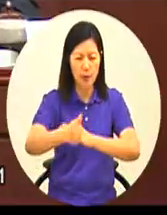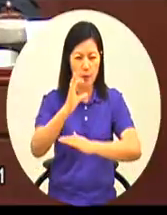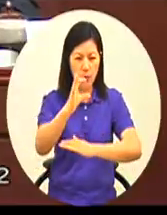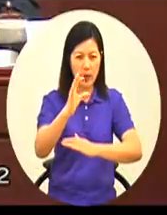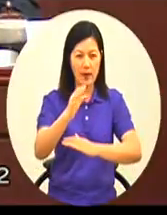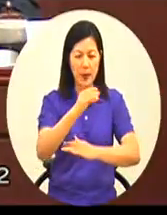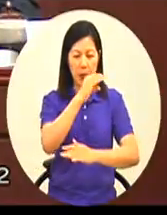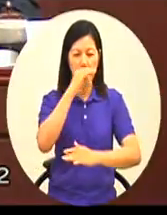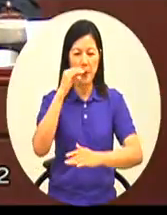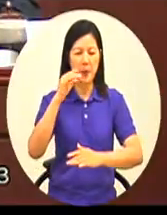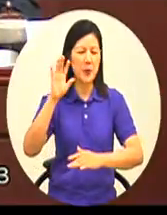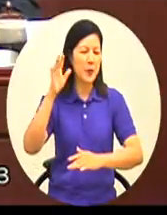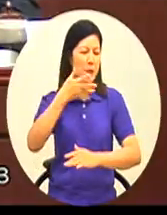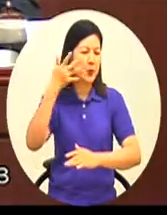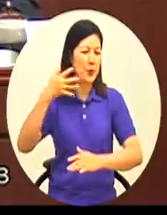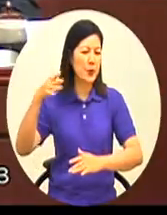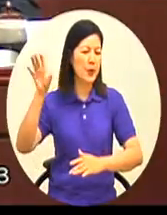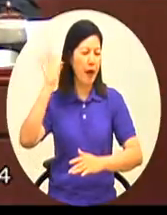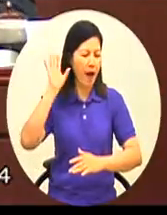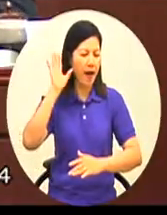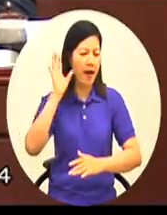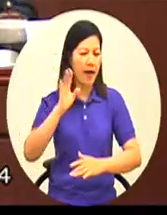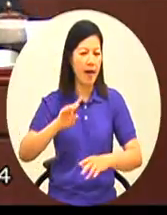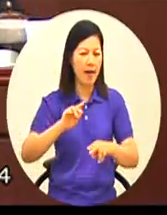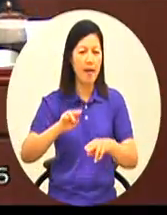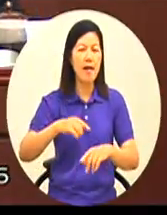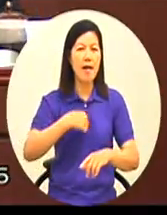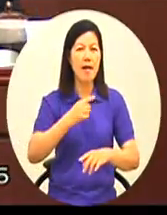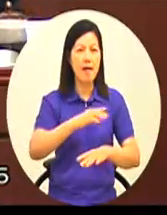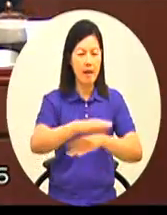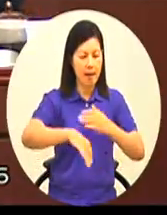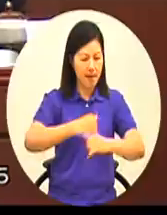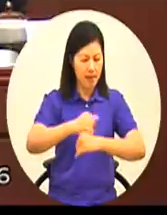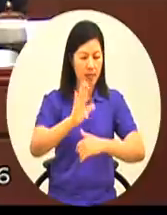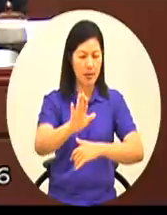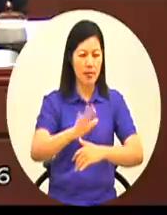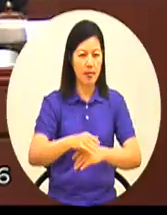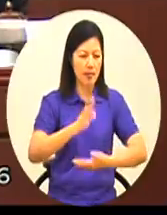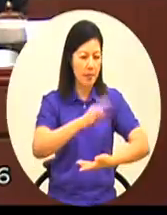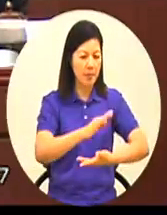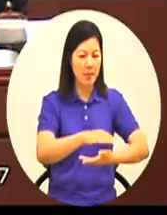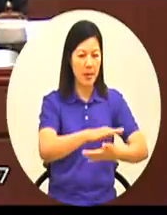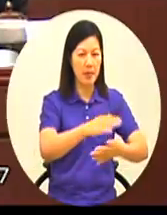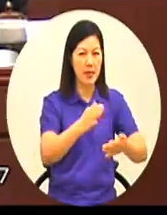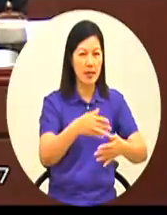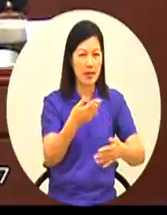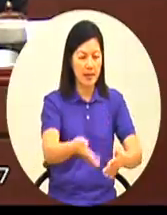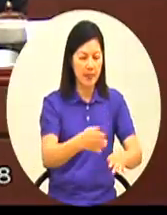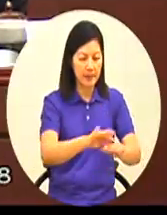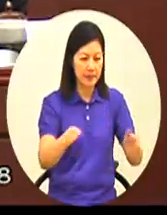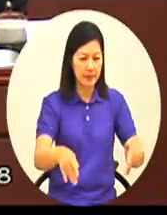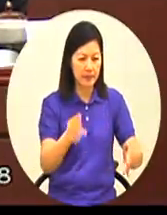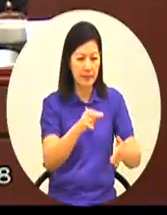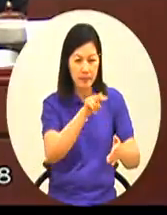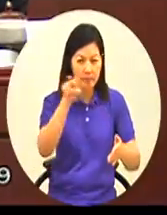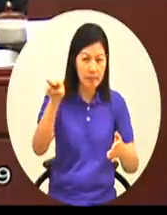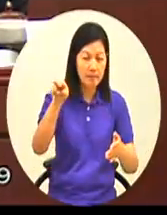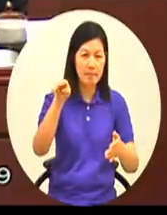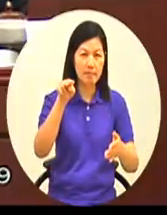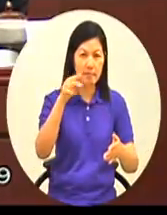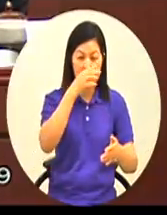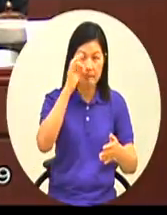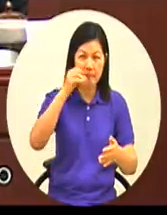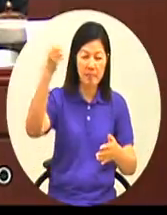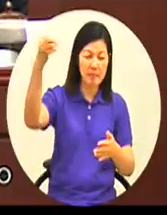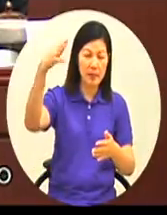优雅的音乐可以听，那是自动启动的。然后我们还细到我们的那个 baby 台放下来的时候，我们还考虑到 baby 会不会看到太阳，看到那个灯